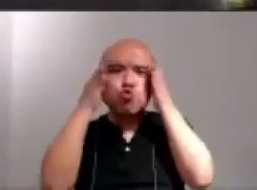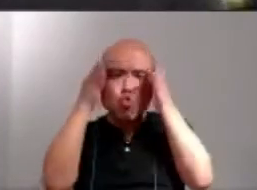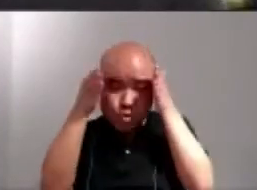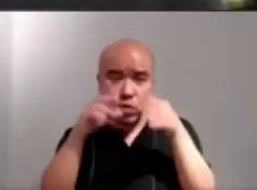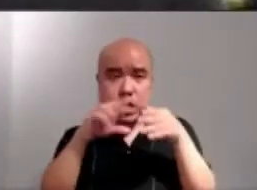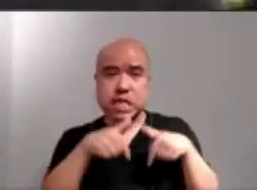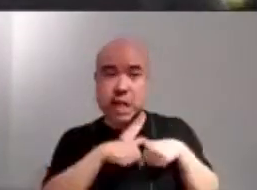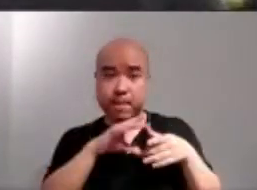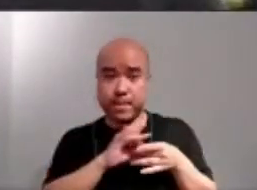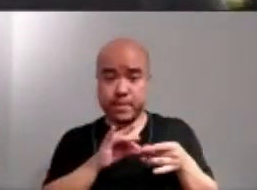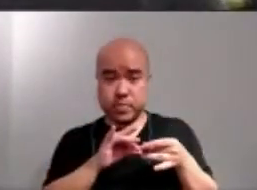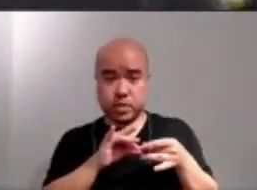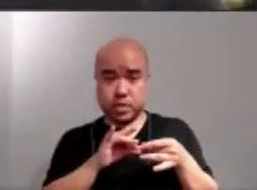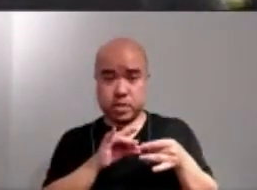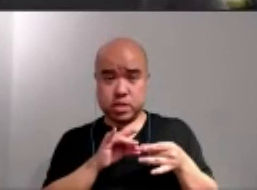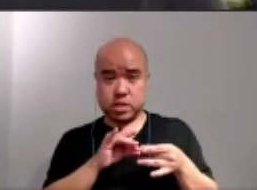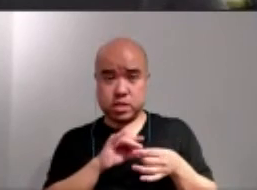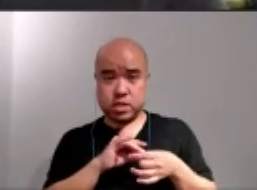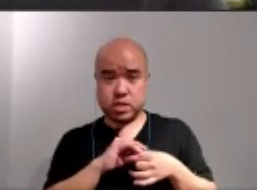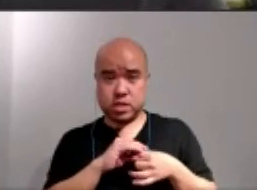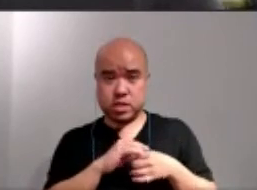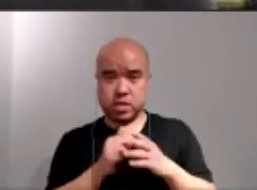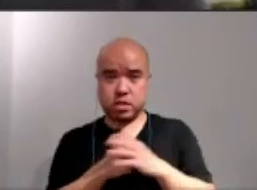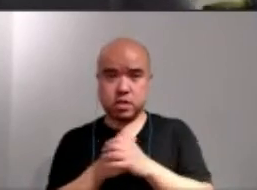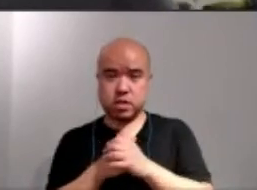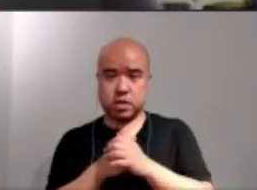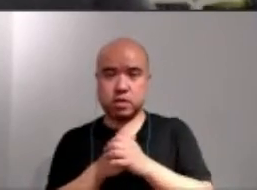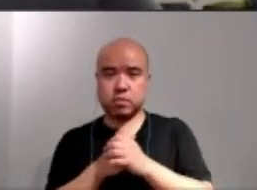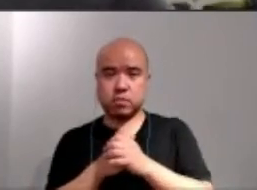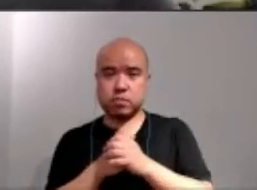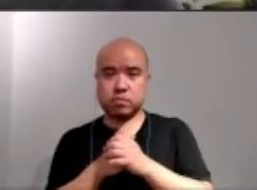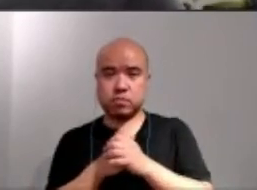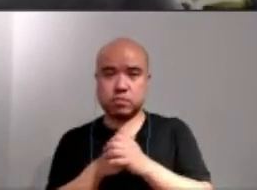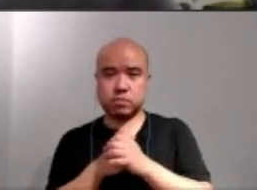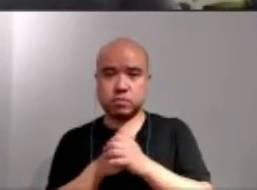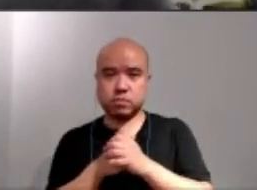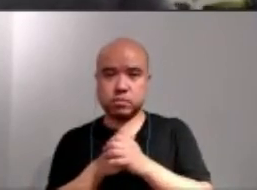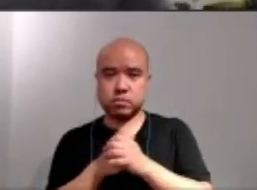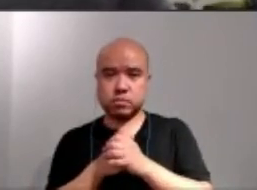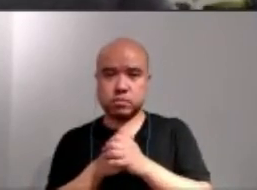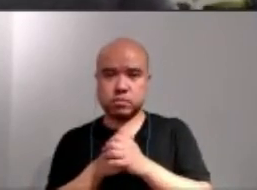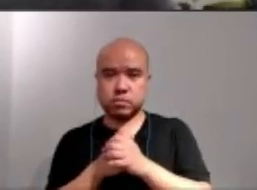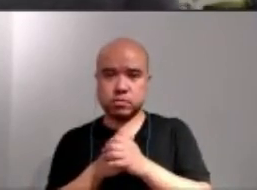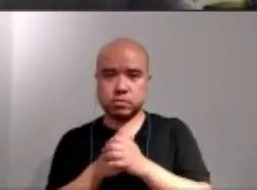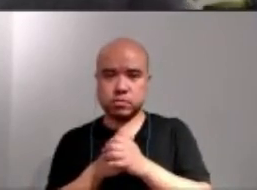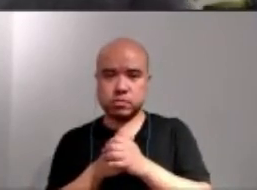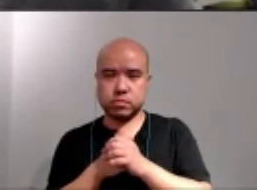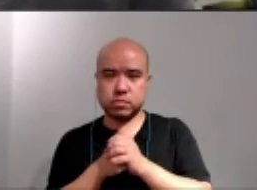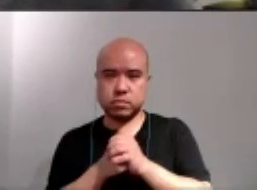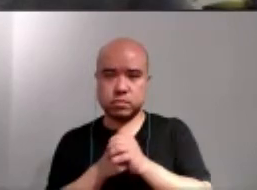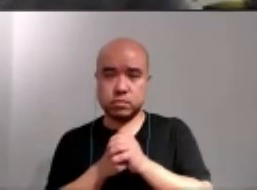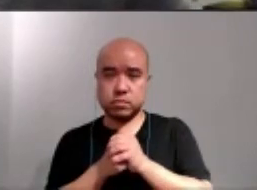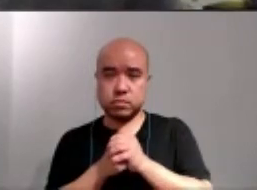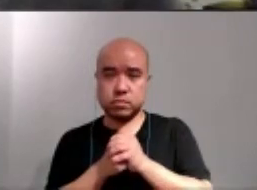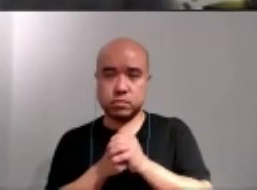友已經陸續啊，我唔買新嘢啦，但係我寧願放一啲資源係食嗰樣嘢係原